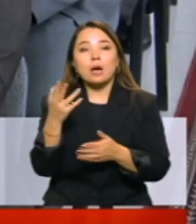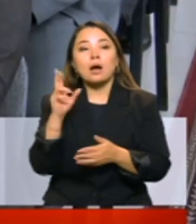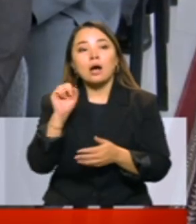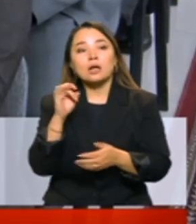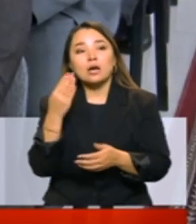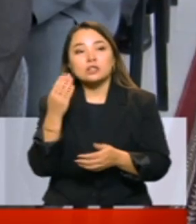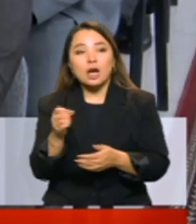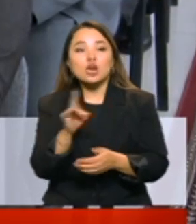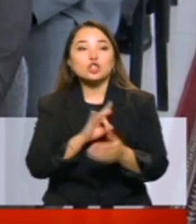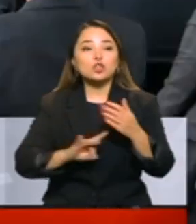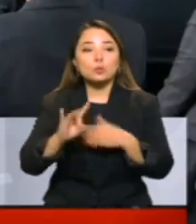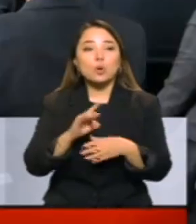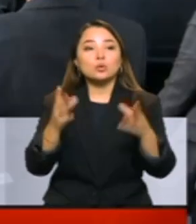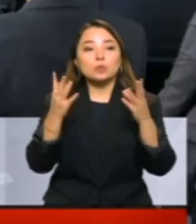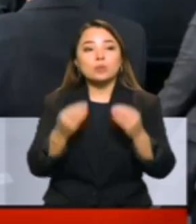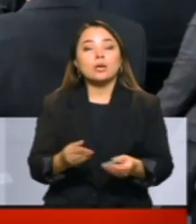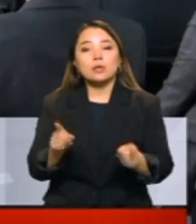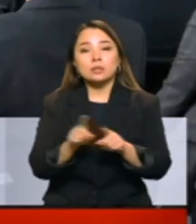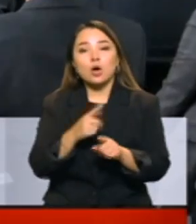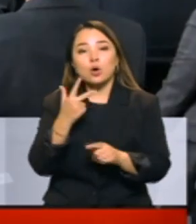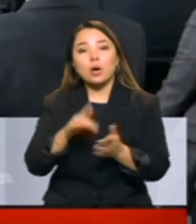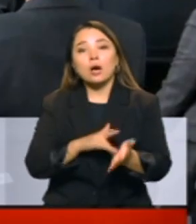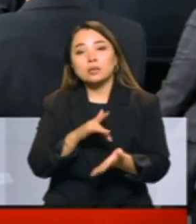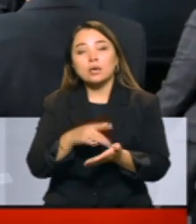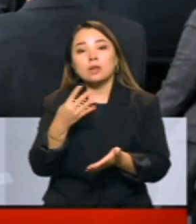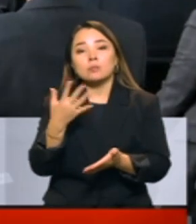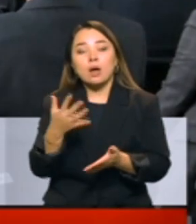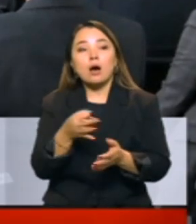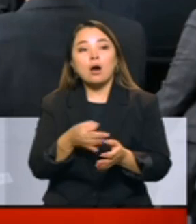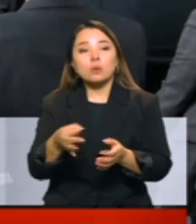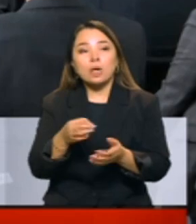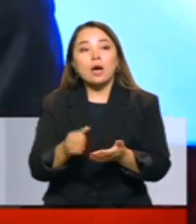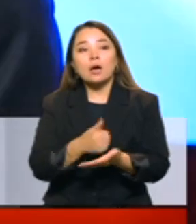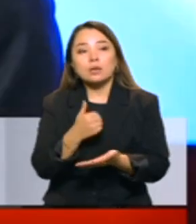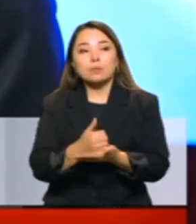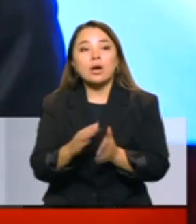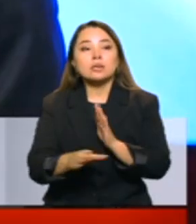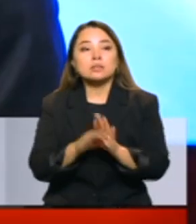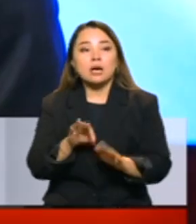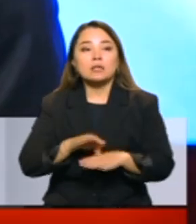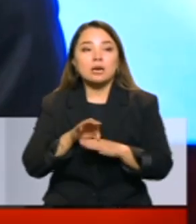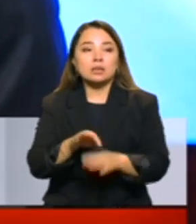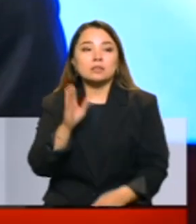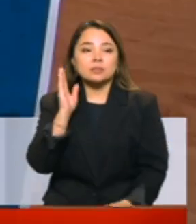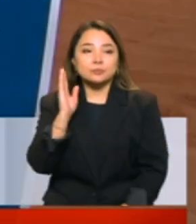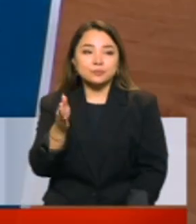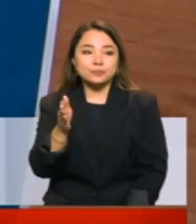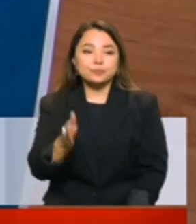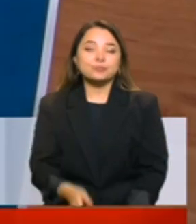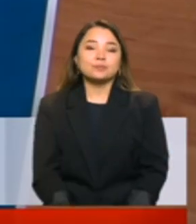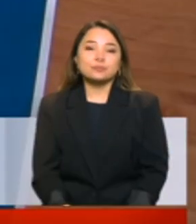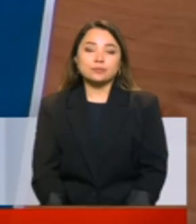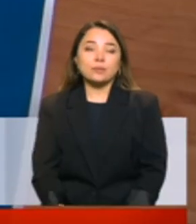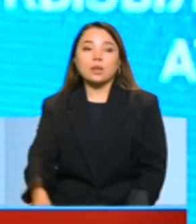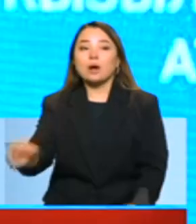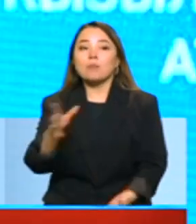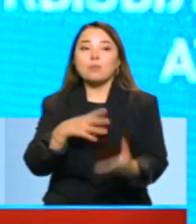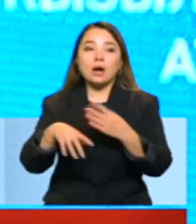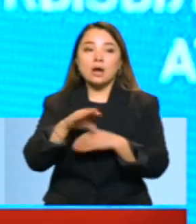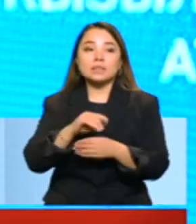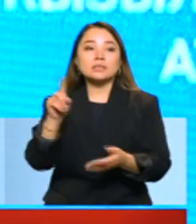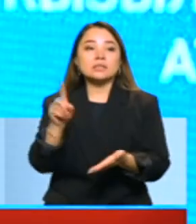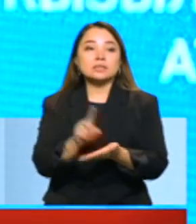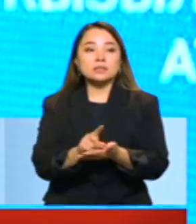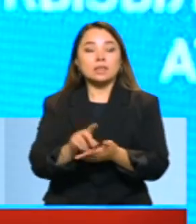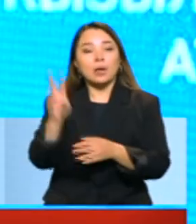қарашада республика көлемінде 3 қала және 45 аудан әкімі сайланады. Барлық тиісті мемлекеттік